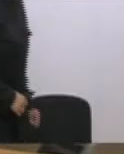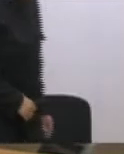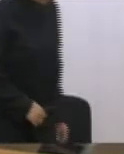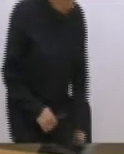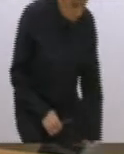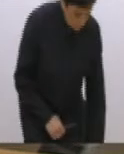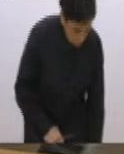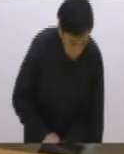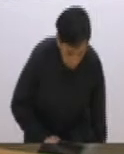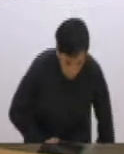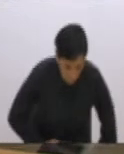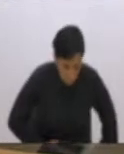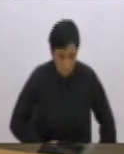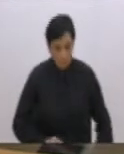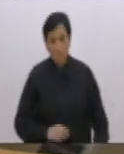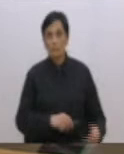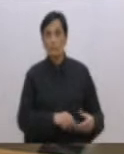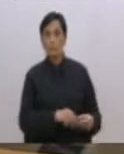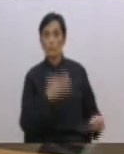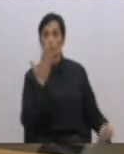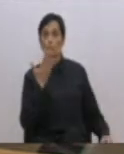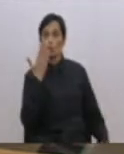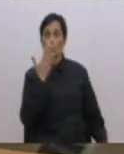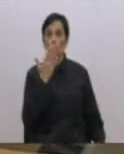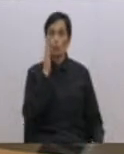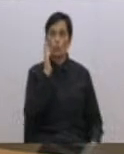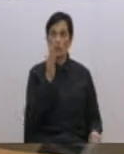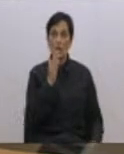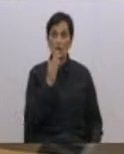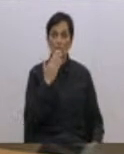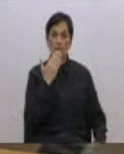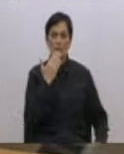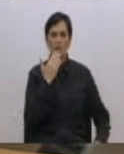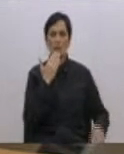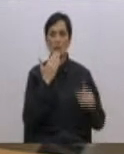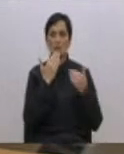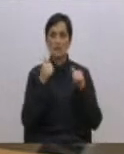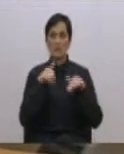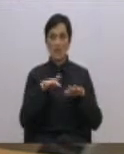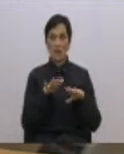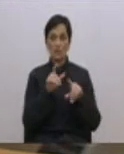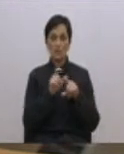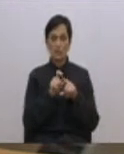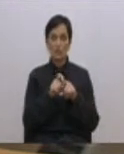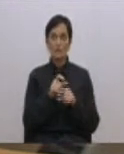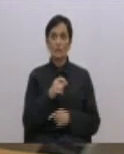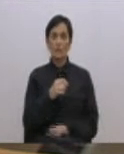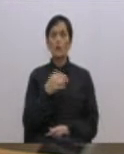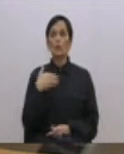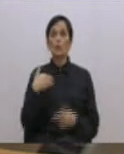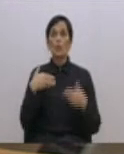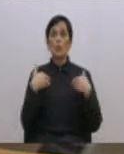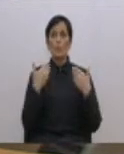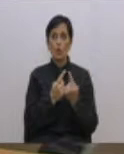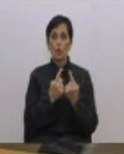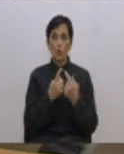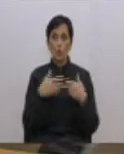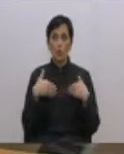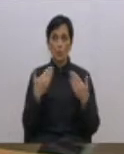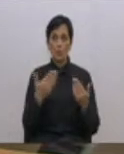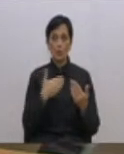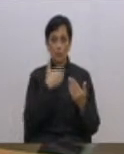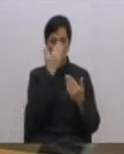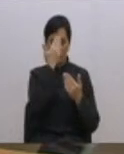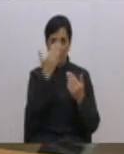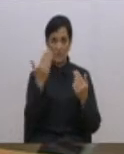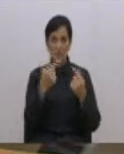ან დასმით სიტყვა თუ გექნებათ ბატონ თორნიკე, შეგიძლიათ ცოტა ხანი შეყვანდეთ და ბატონო. მოგესალმებით კოლეგებო, მივესალმა